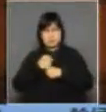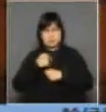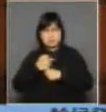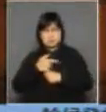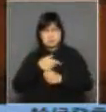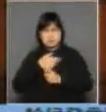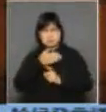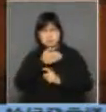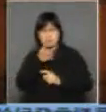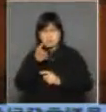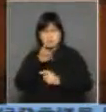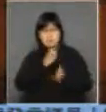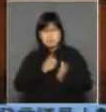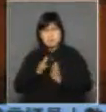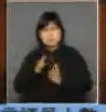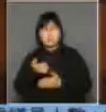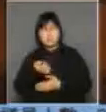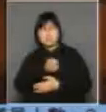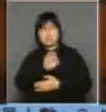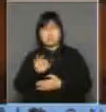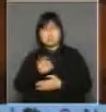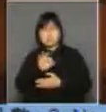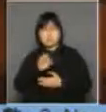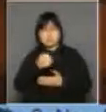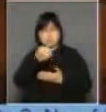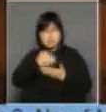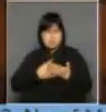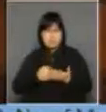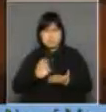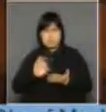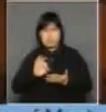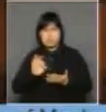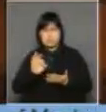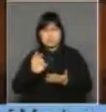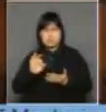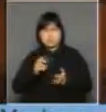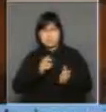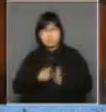寸，沒有了規矩，沒有了秩序，